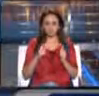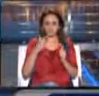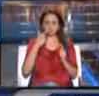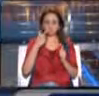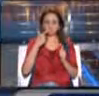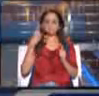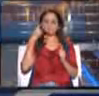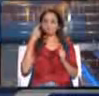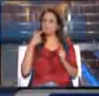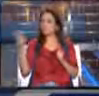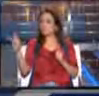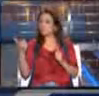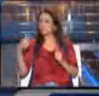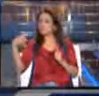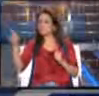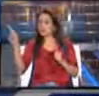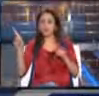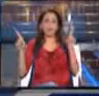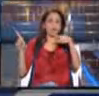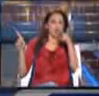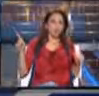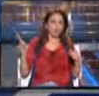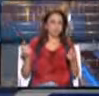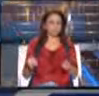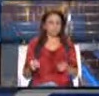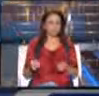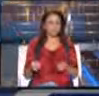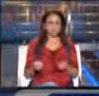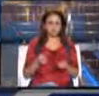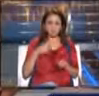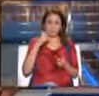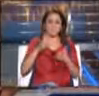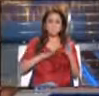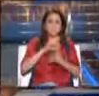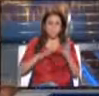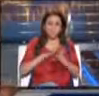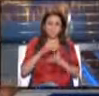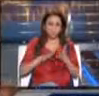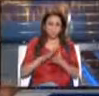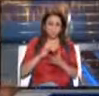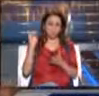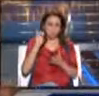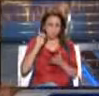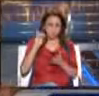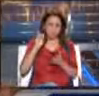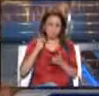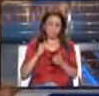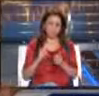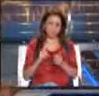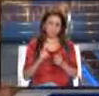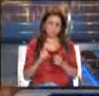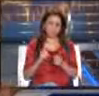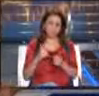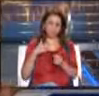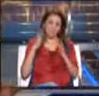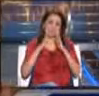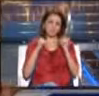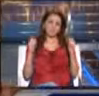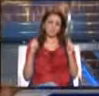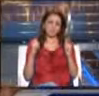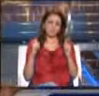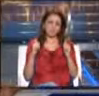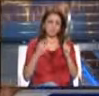حد وبيبرر حد ثمانيه وداني اعتقد ان هو بريء ولا الاساسيه الحقيقه وفي حوارات بدخل فيها كتير جدا ان زي ما احنا في مصر هنا